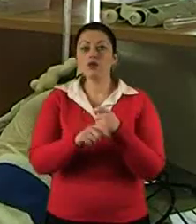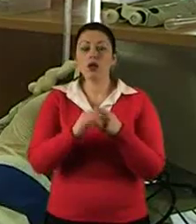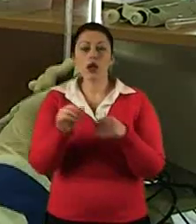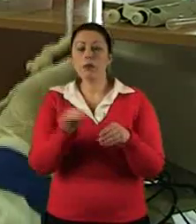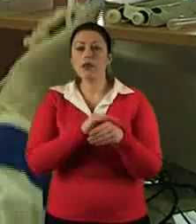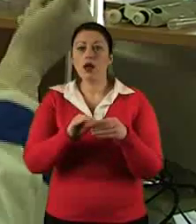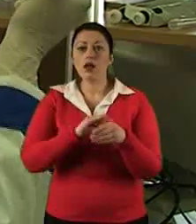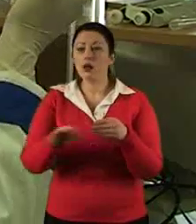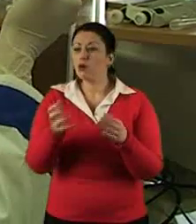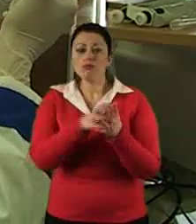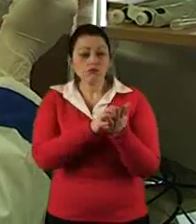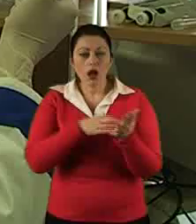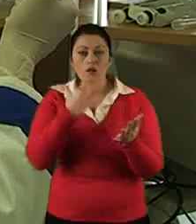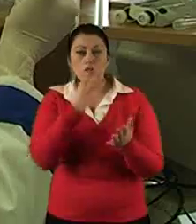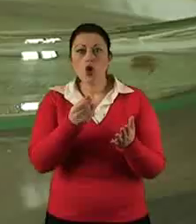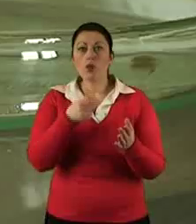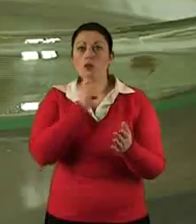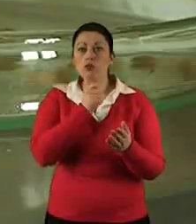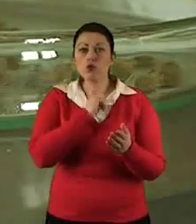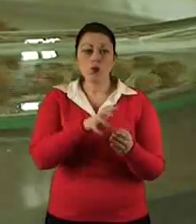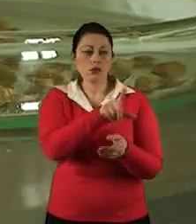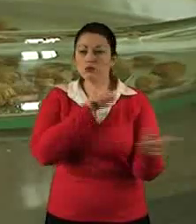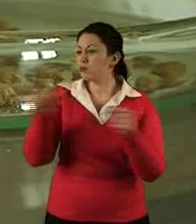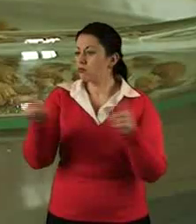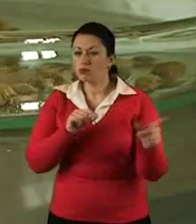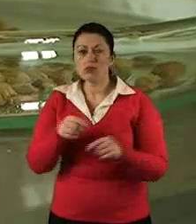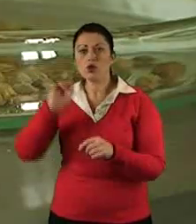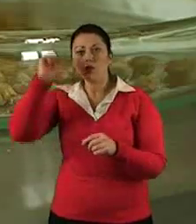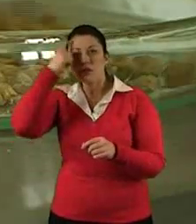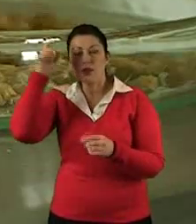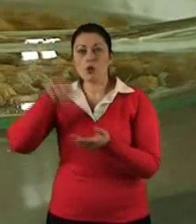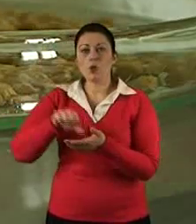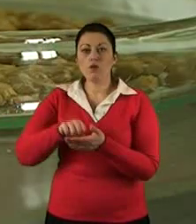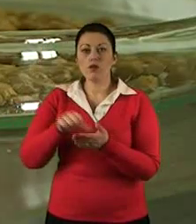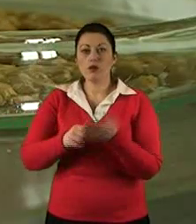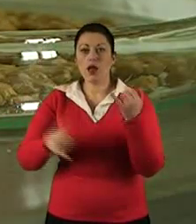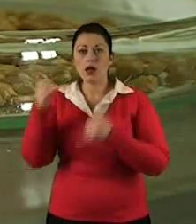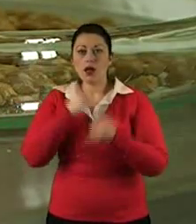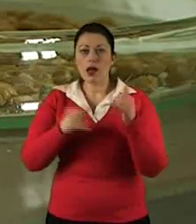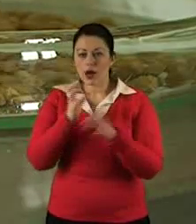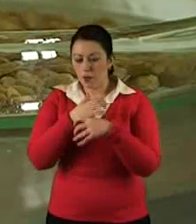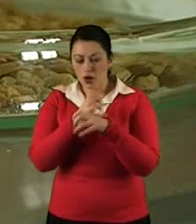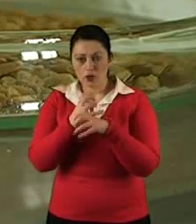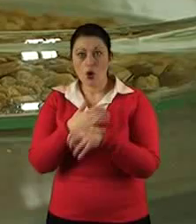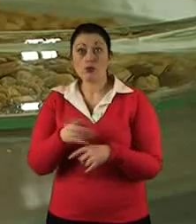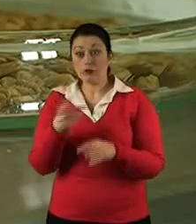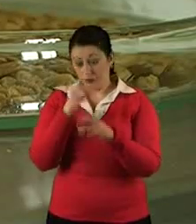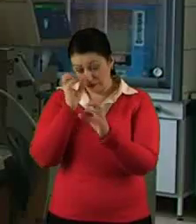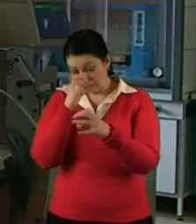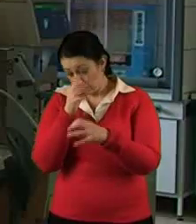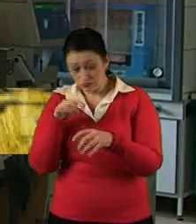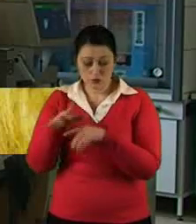się od sprawdzenia parametrów materiału dostarczanego przez rolników. Próbki trafiają do centralnego laboratorium.